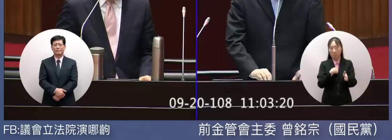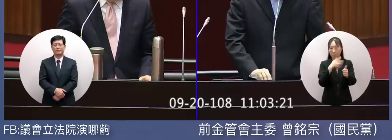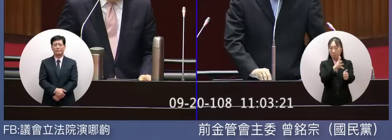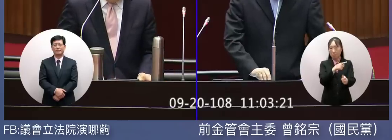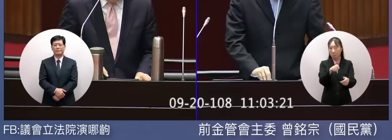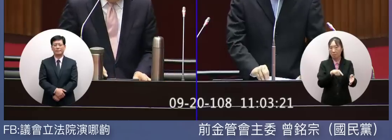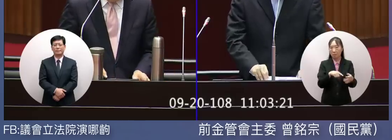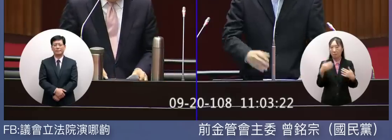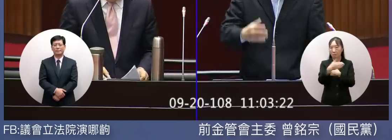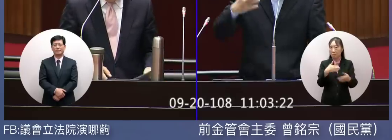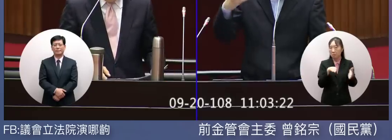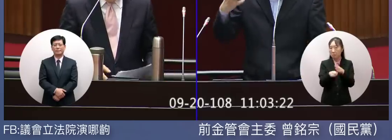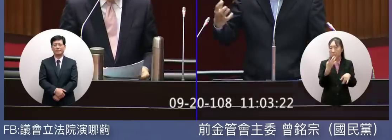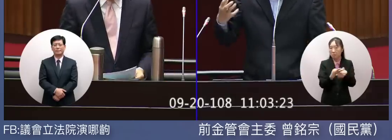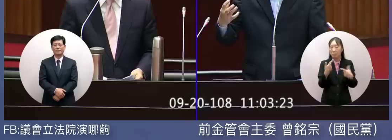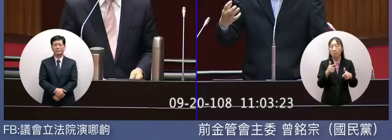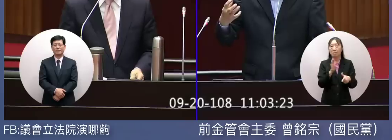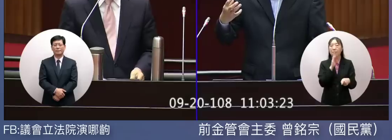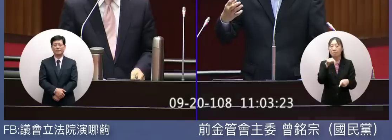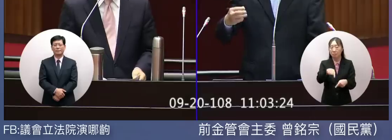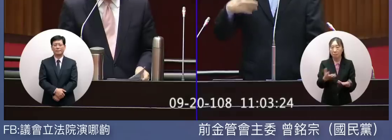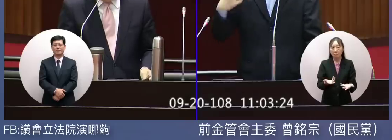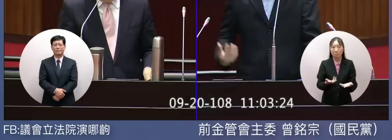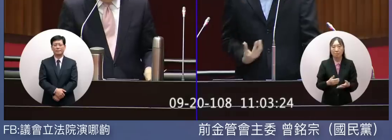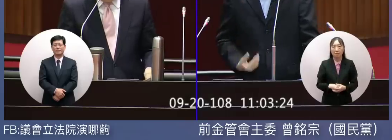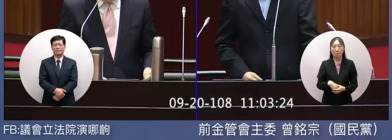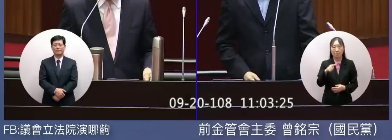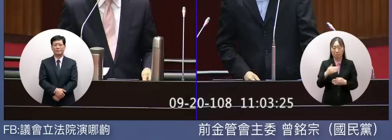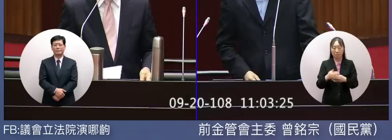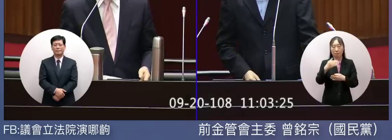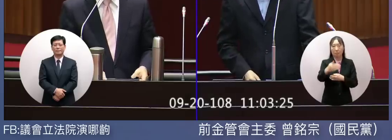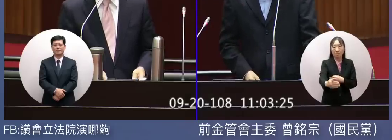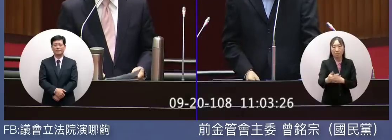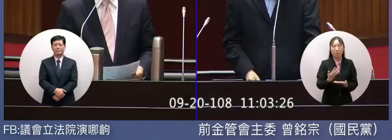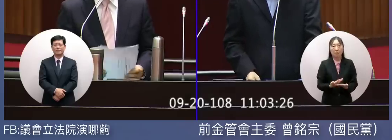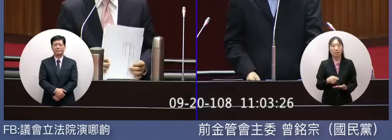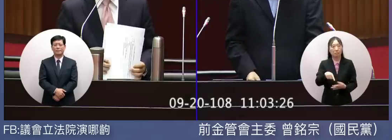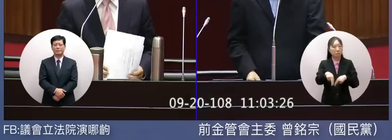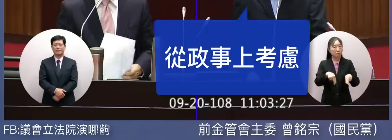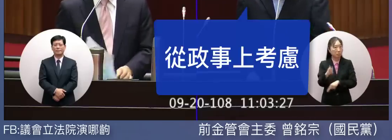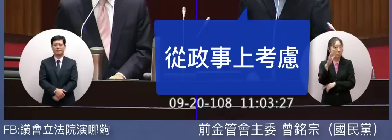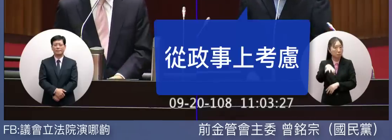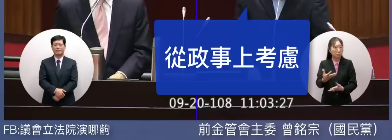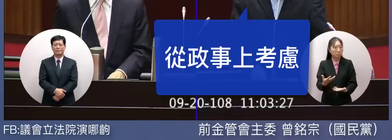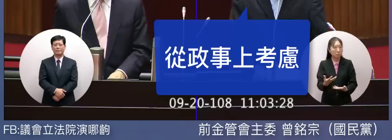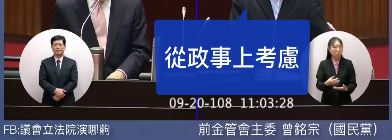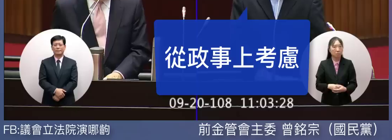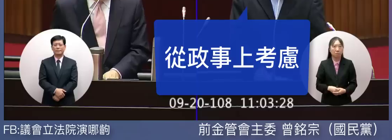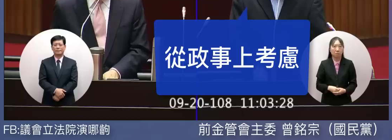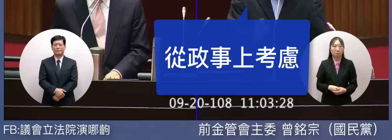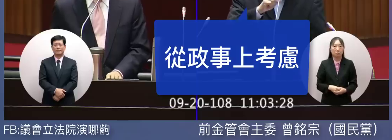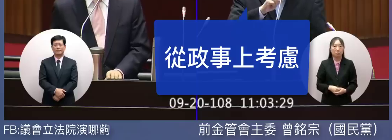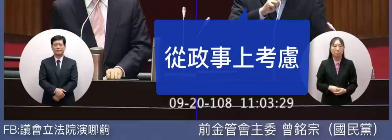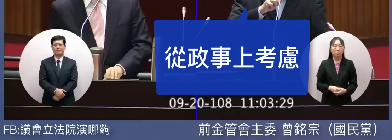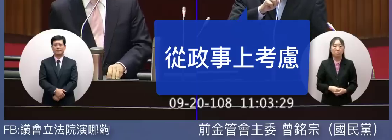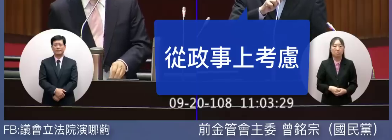但是我要请教您，因为这个事件，这个延伸基本上行政院是从